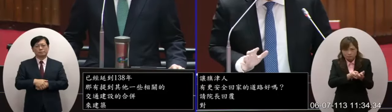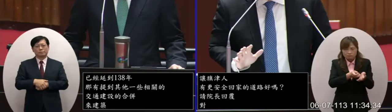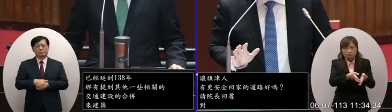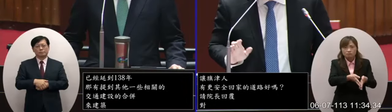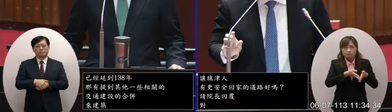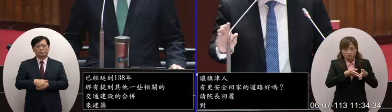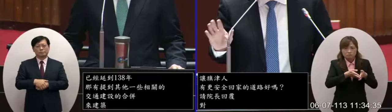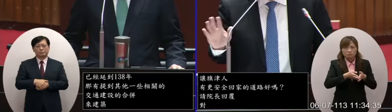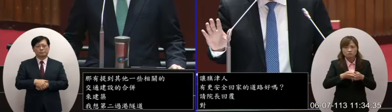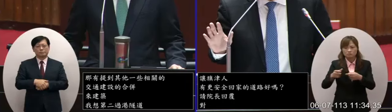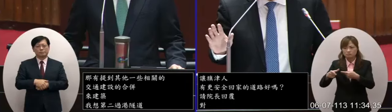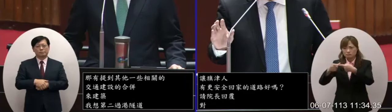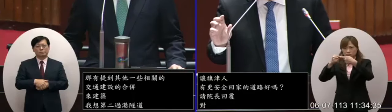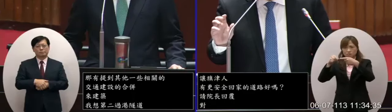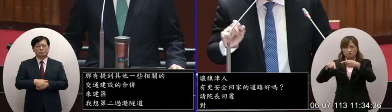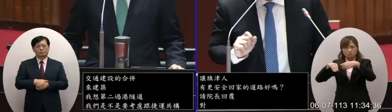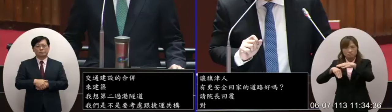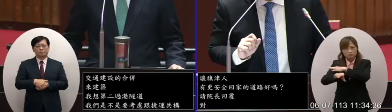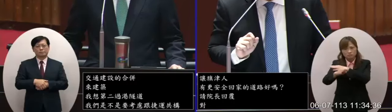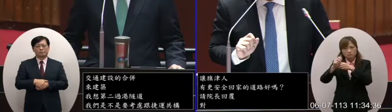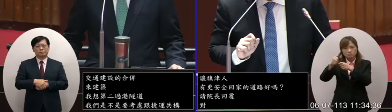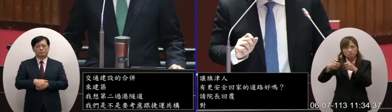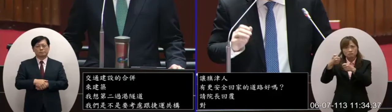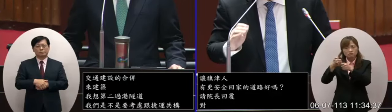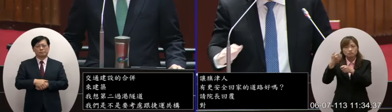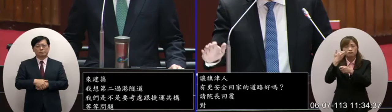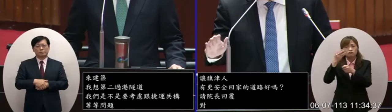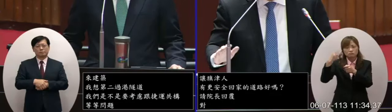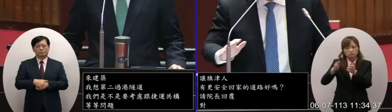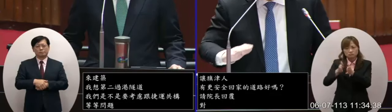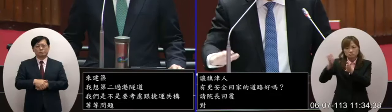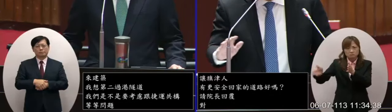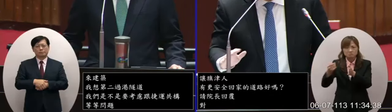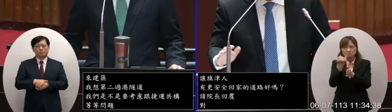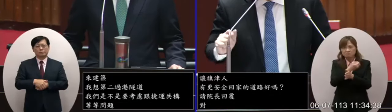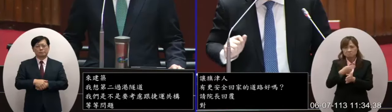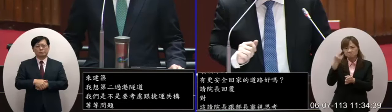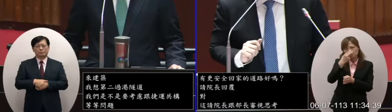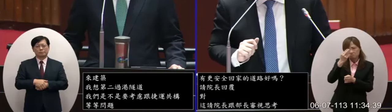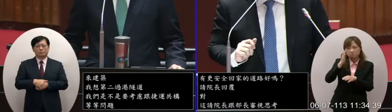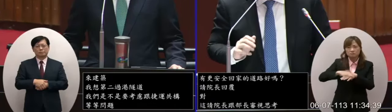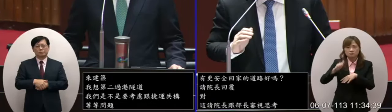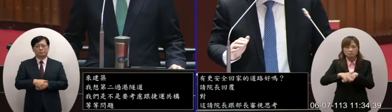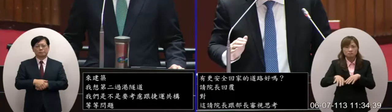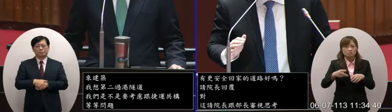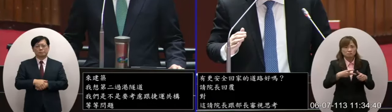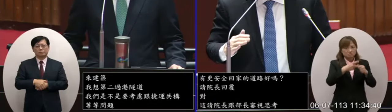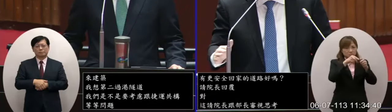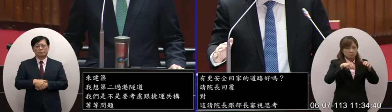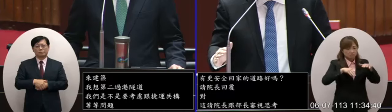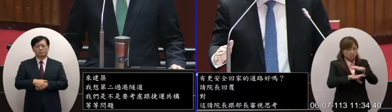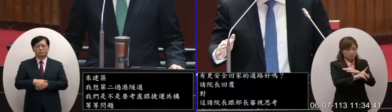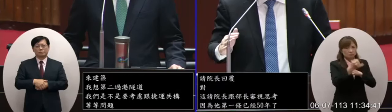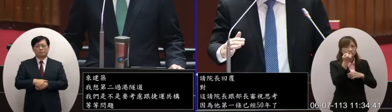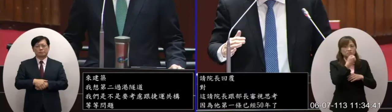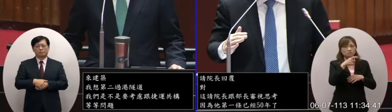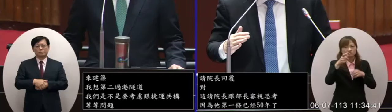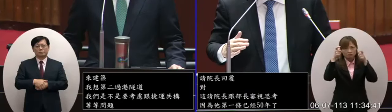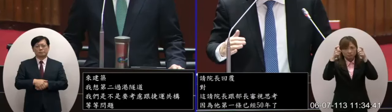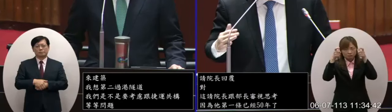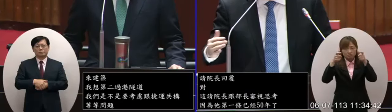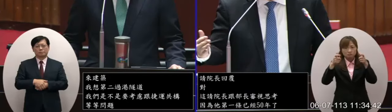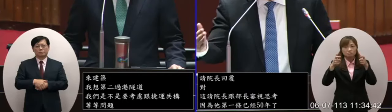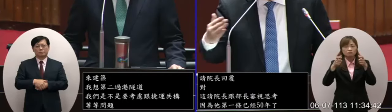条已经50年了哈，其实延寿的话都还是有风险啊。这个离岛是因为高雄港开港才造成的，那我们希望让乡亲能